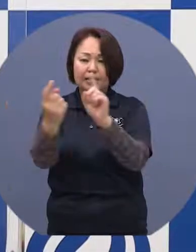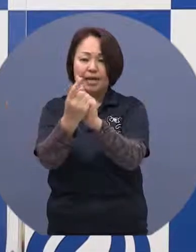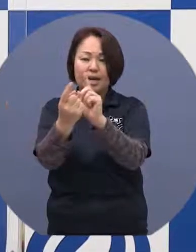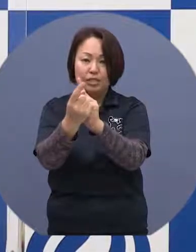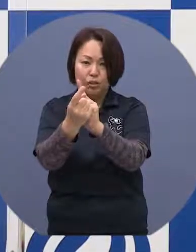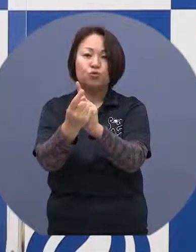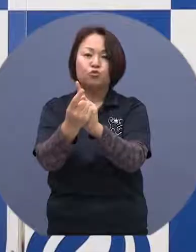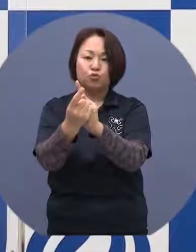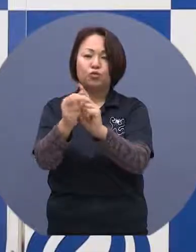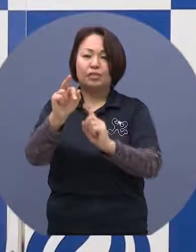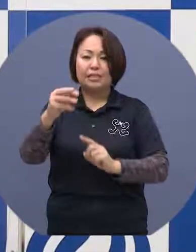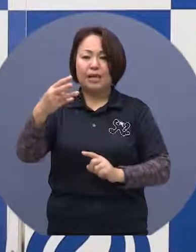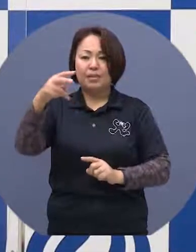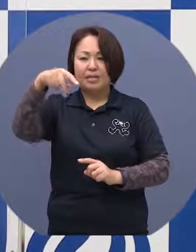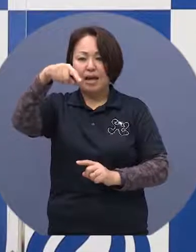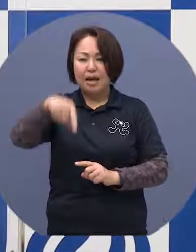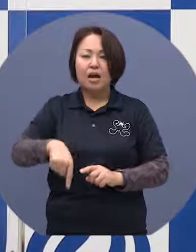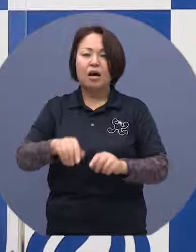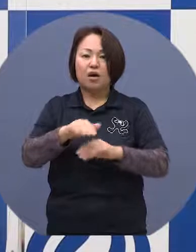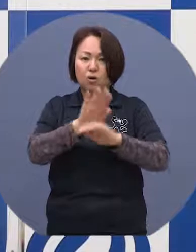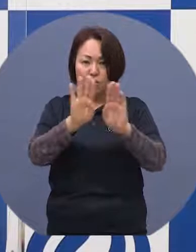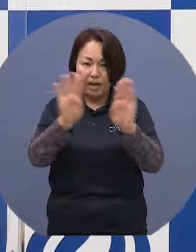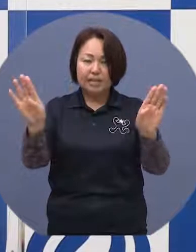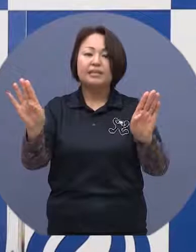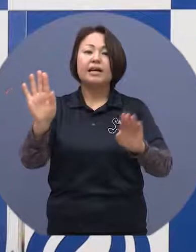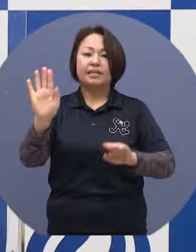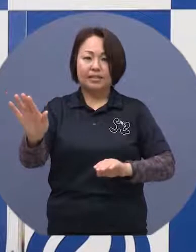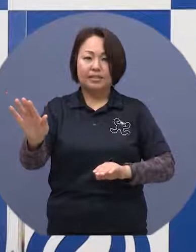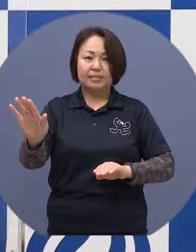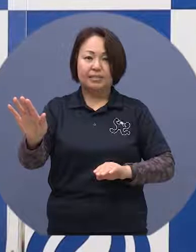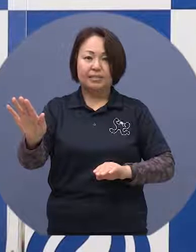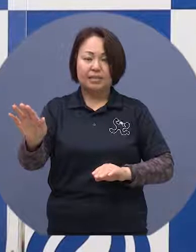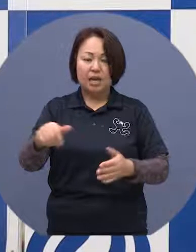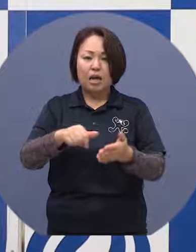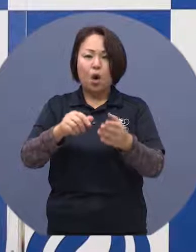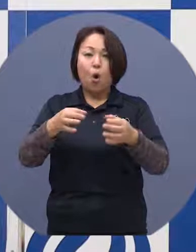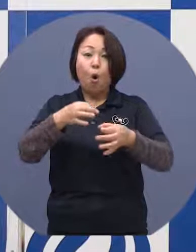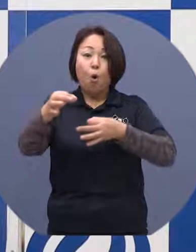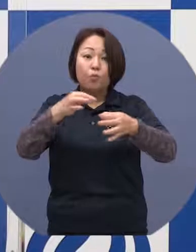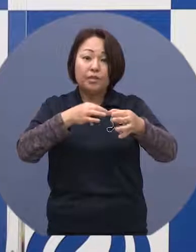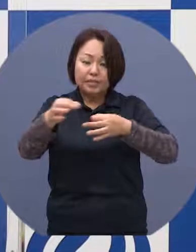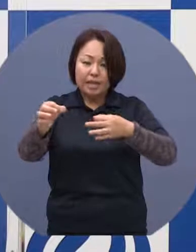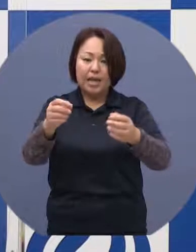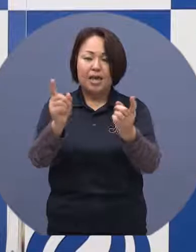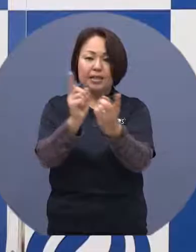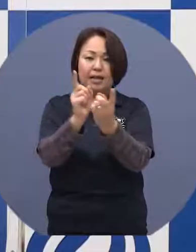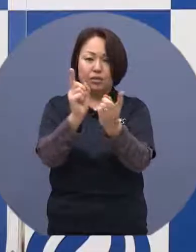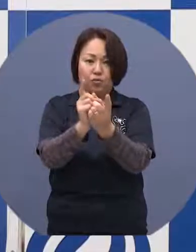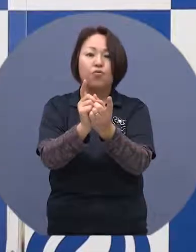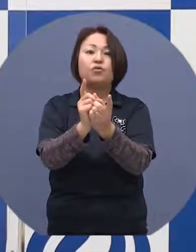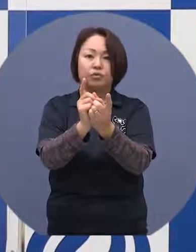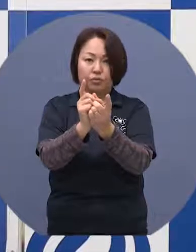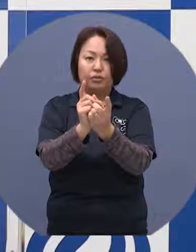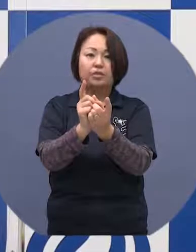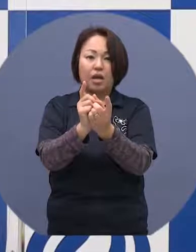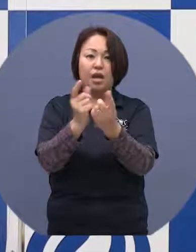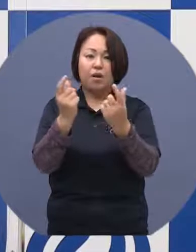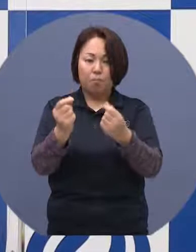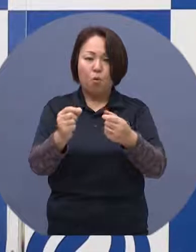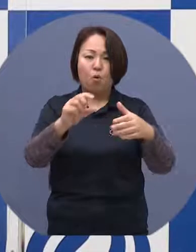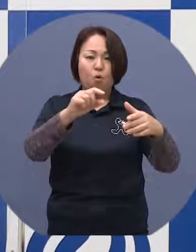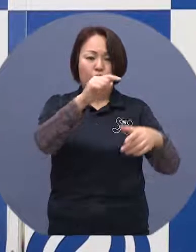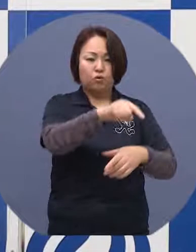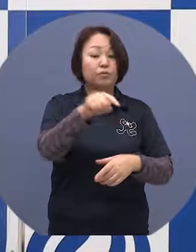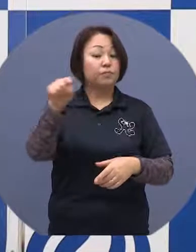加盟店向けのセミナーにつきましても高周波文化ホールとラポールで開催をさせていただきます